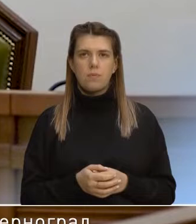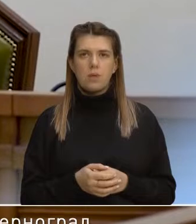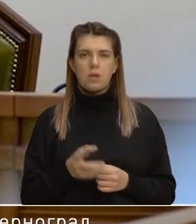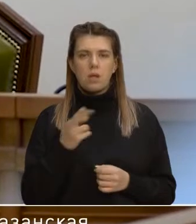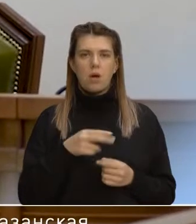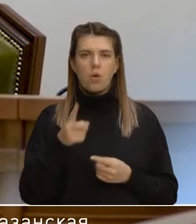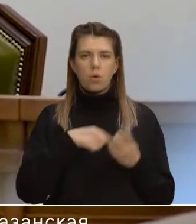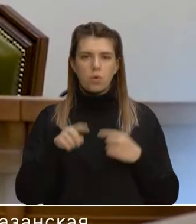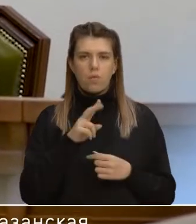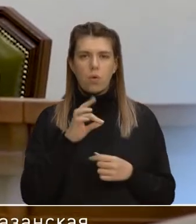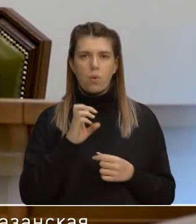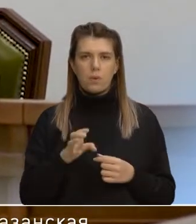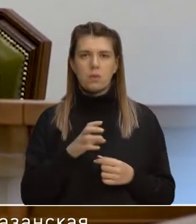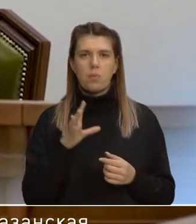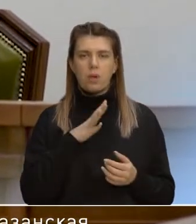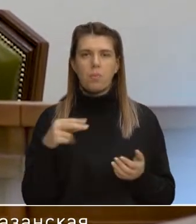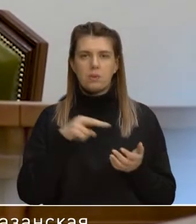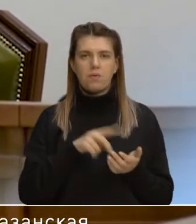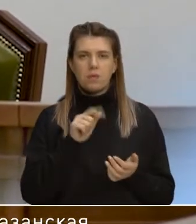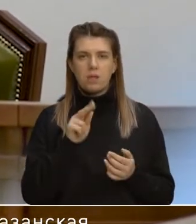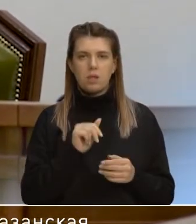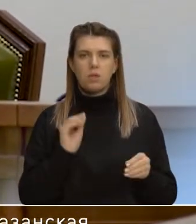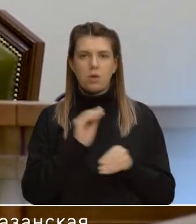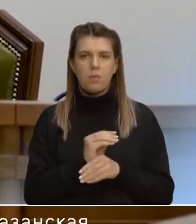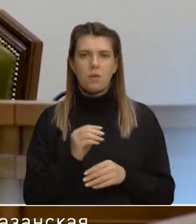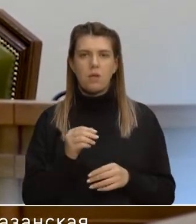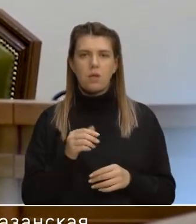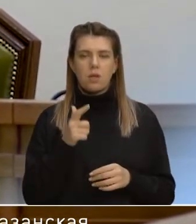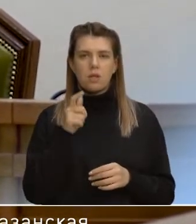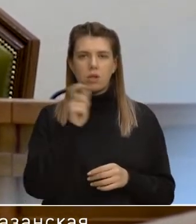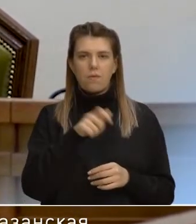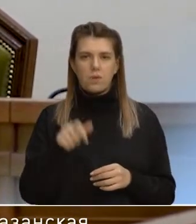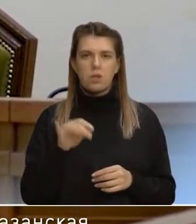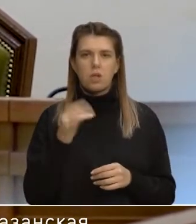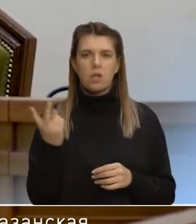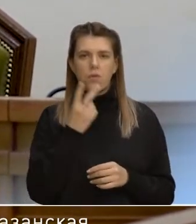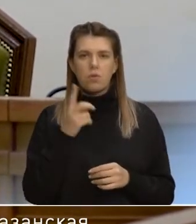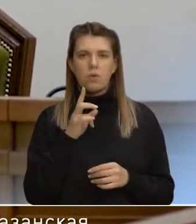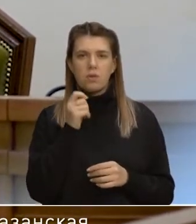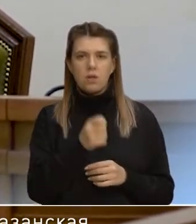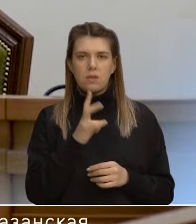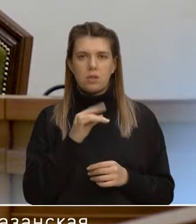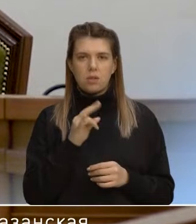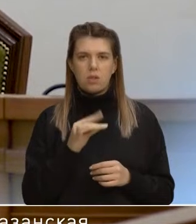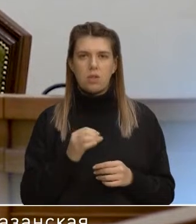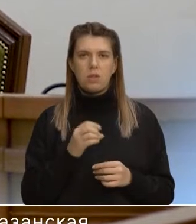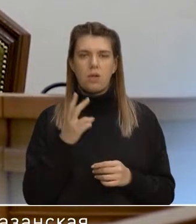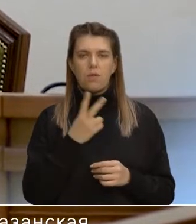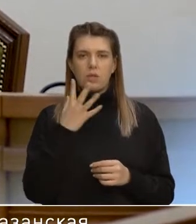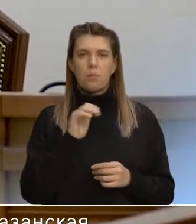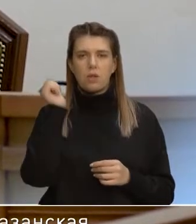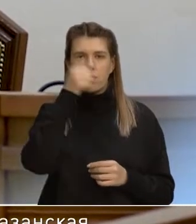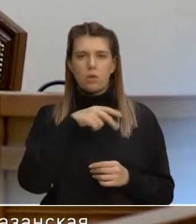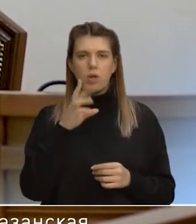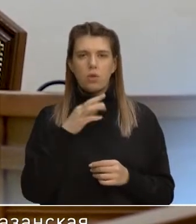оборонного комплекса была поставлена задача нарастить долю продукции гражданского и двойного назначения. 2025 год